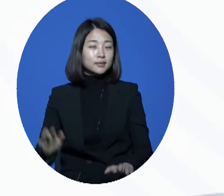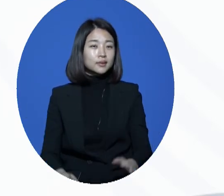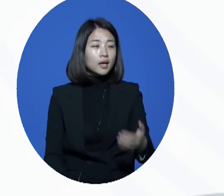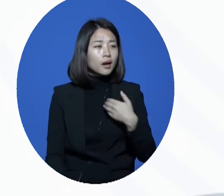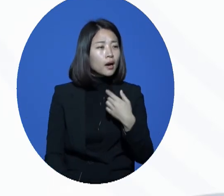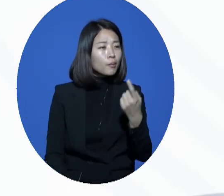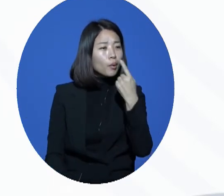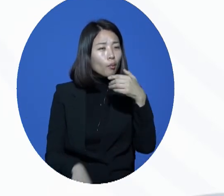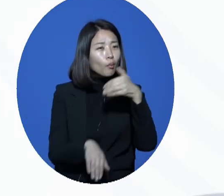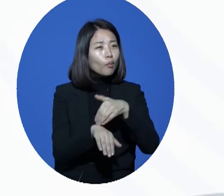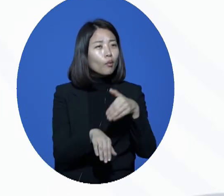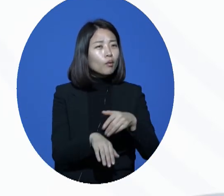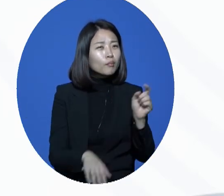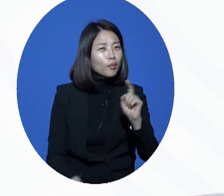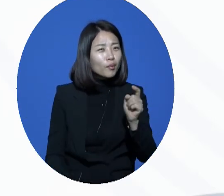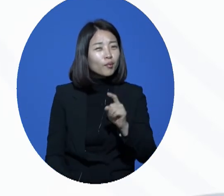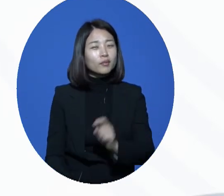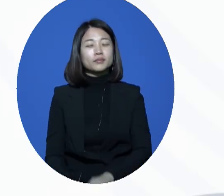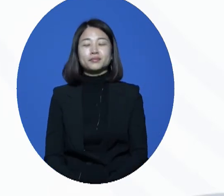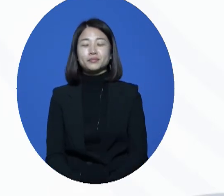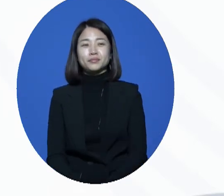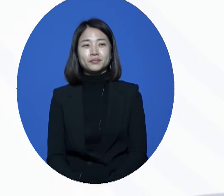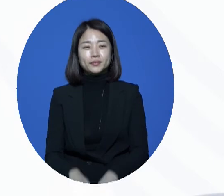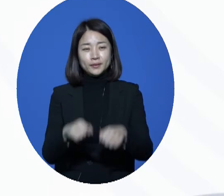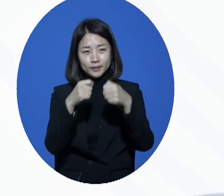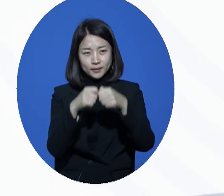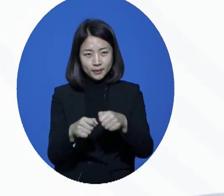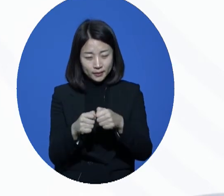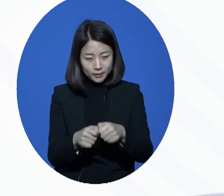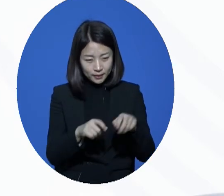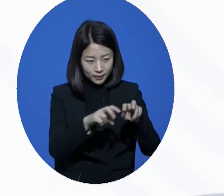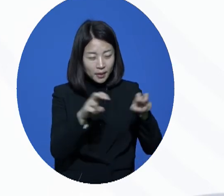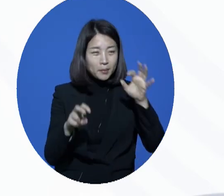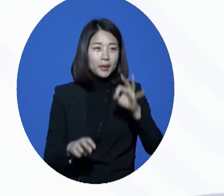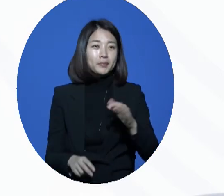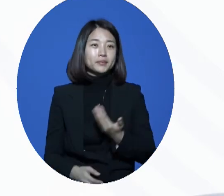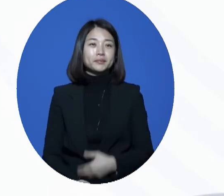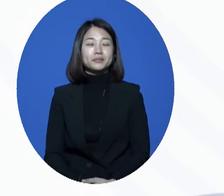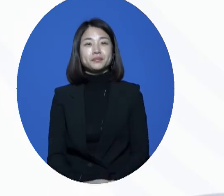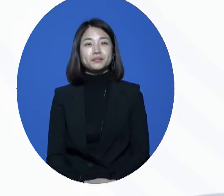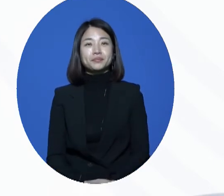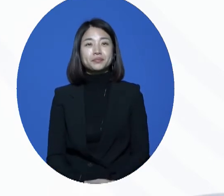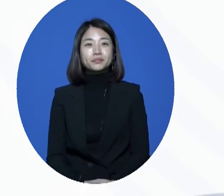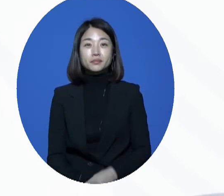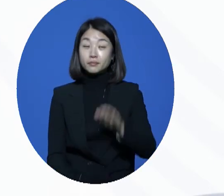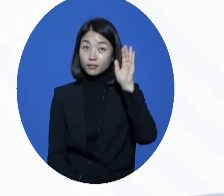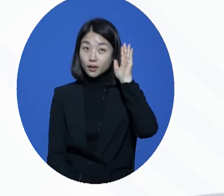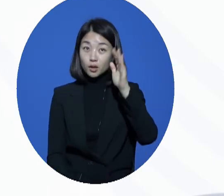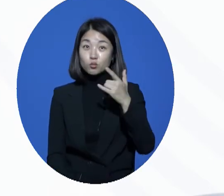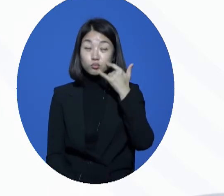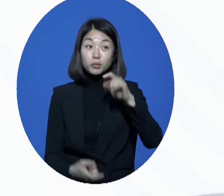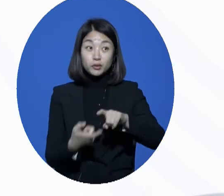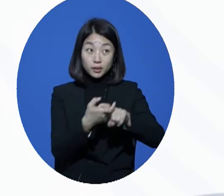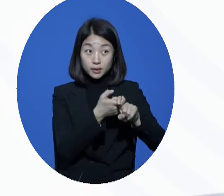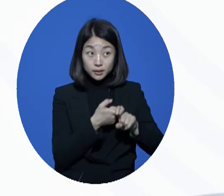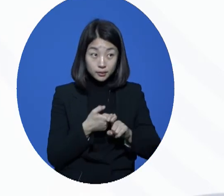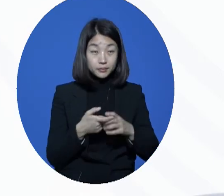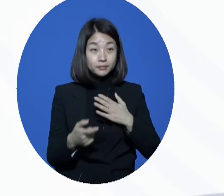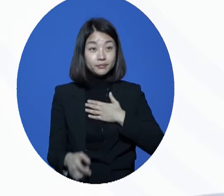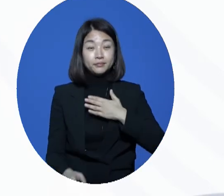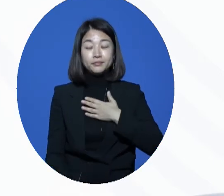배우는지 이런 것들을 좀 더 구체적으로 봐야 할 것 같습니다. 앞으로 부모연대는